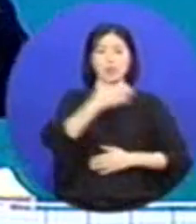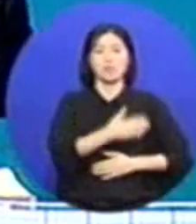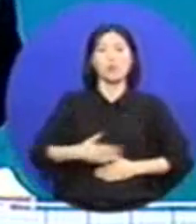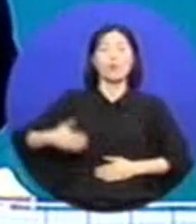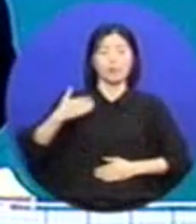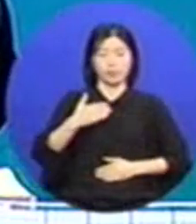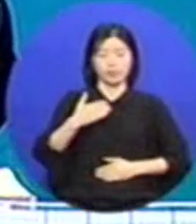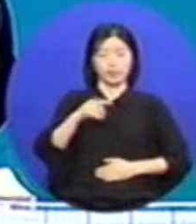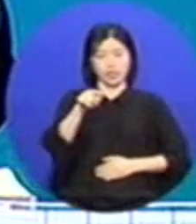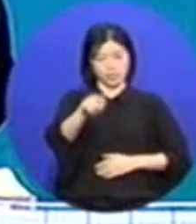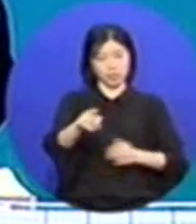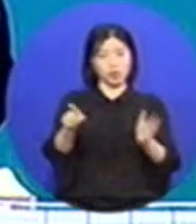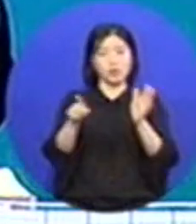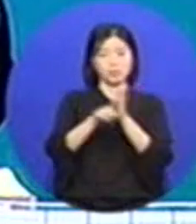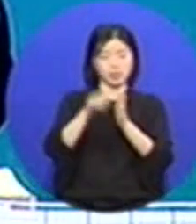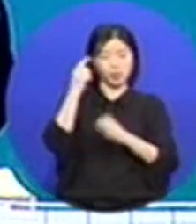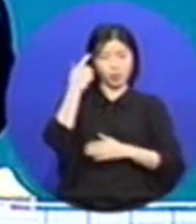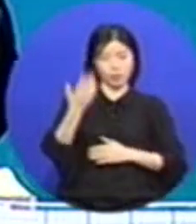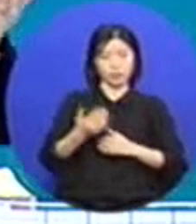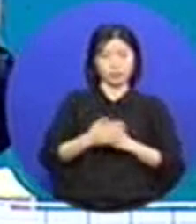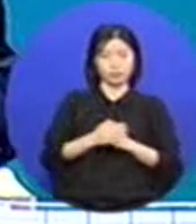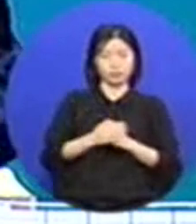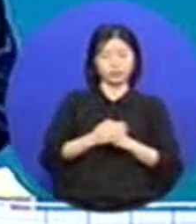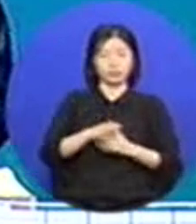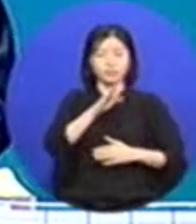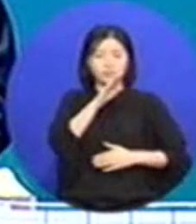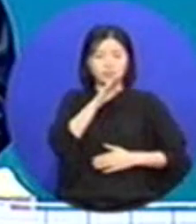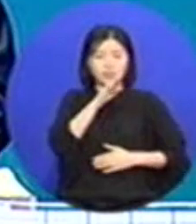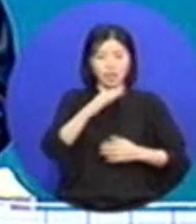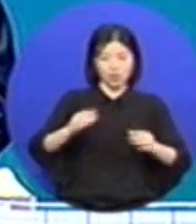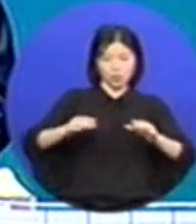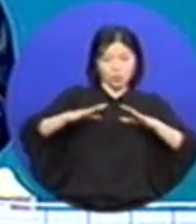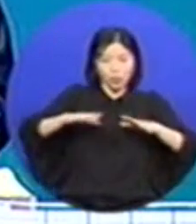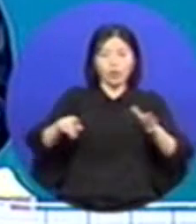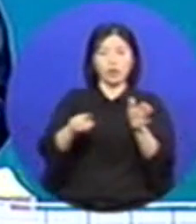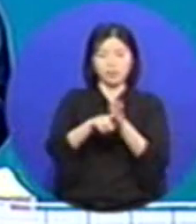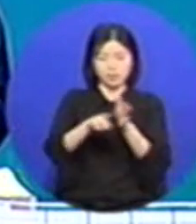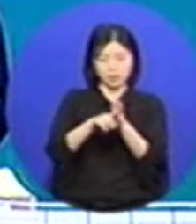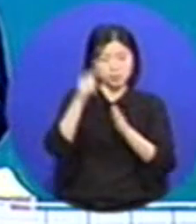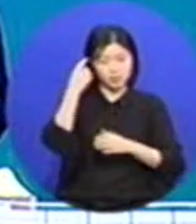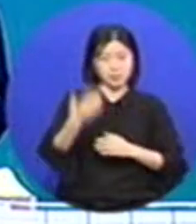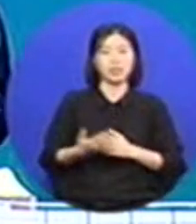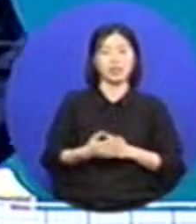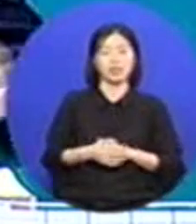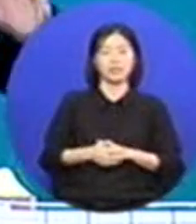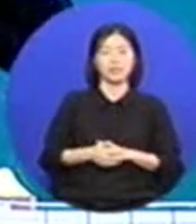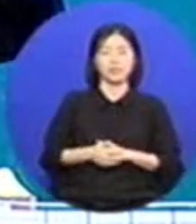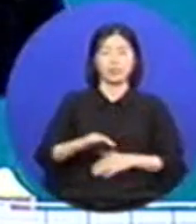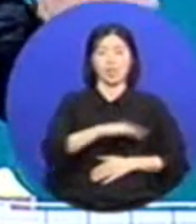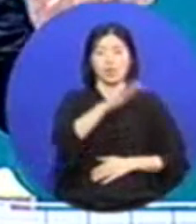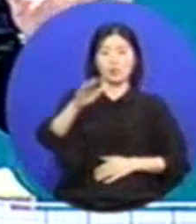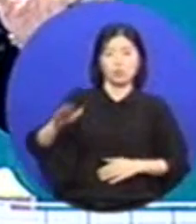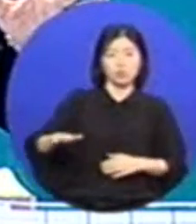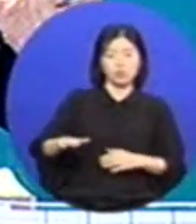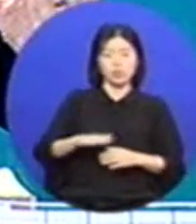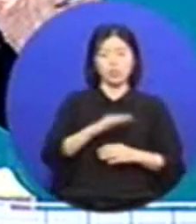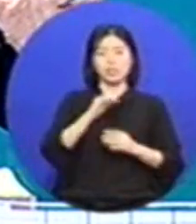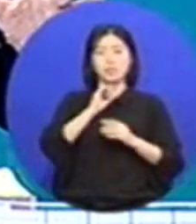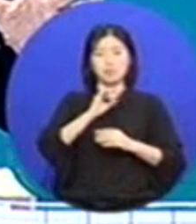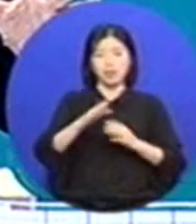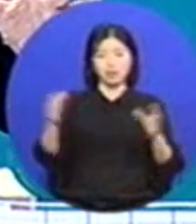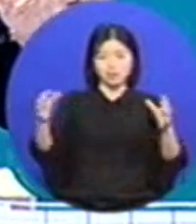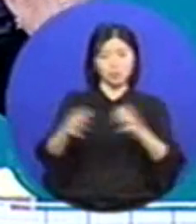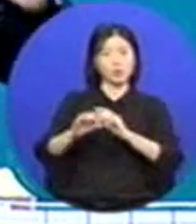우리가 그걸 믿어요 비가 얼마나 놀라운 리듬 이에요 우리들 끼만 모임 거 아니라는